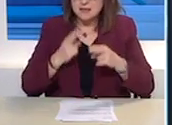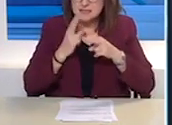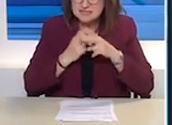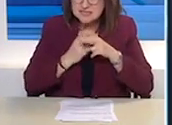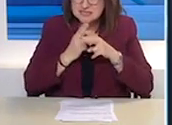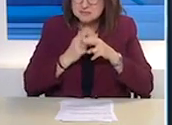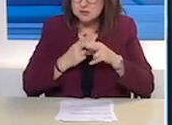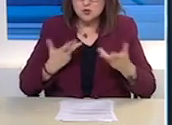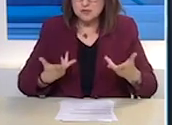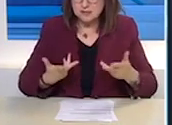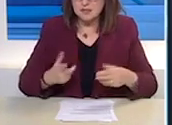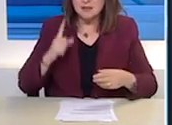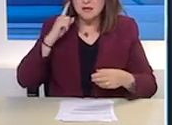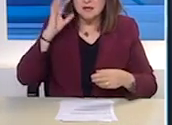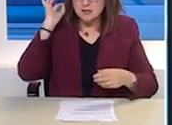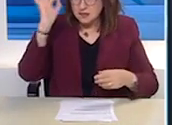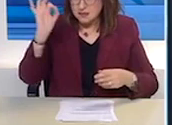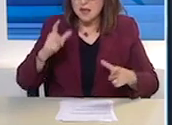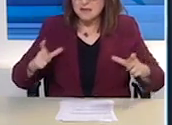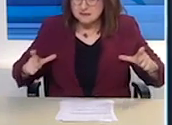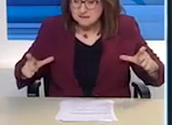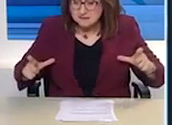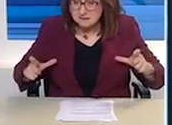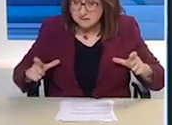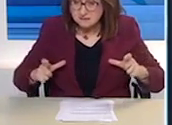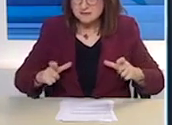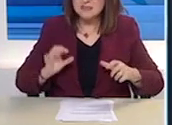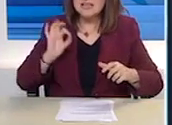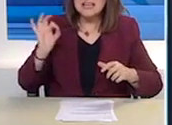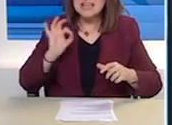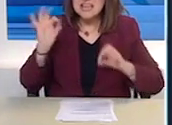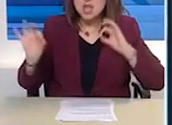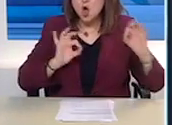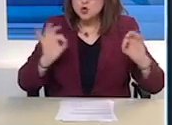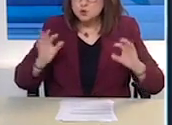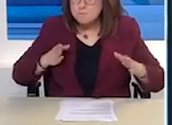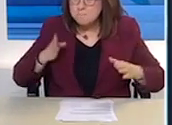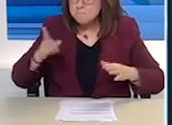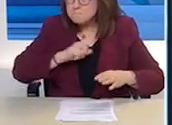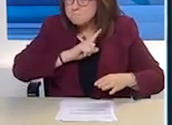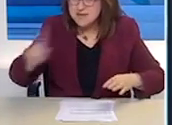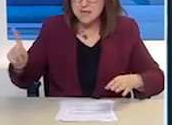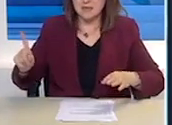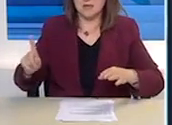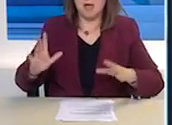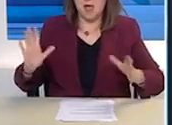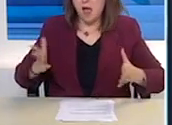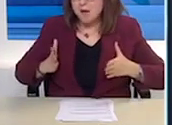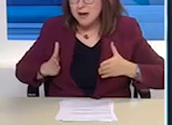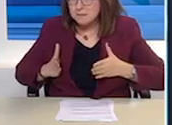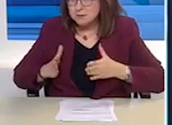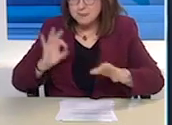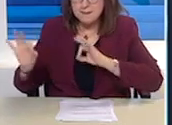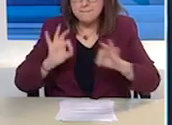είναι να περιοριστεί η όποια πιθανότητα εισόδου του ιού σε κάποιες από τις δομές μας, ώστε και φυσικά